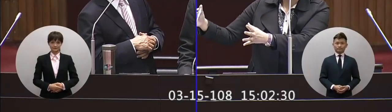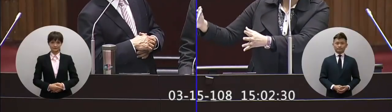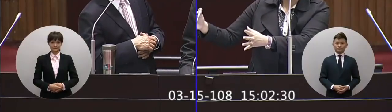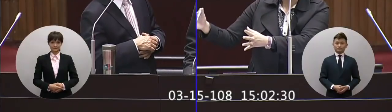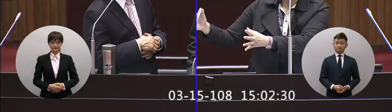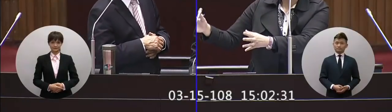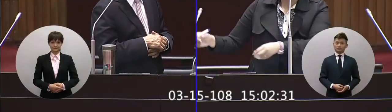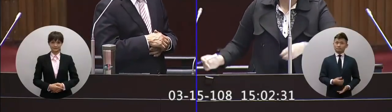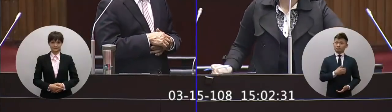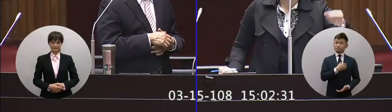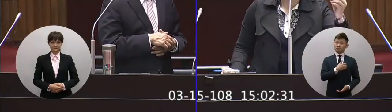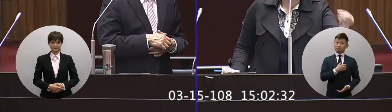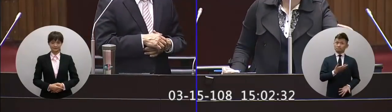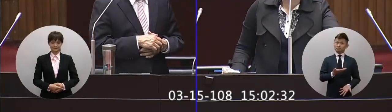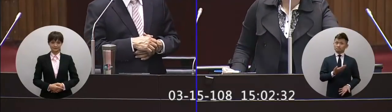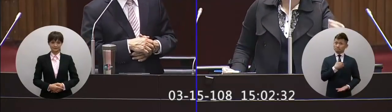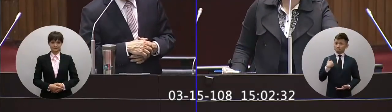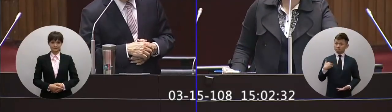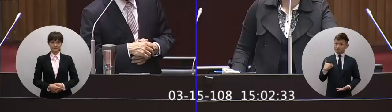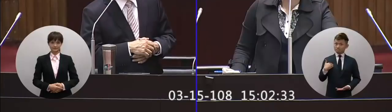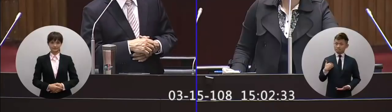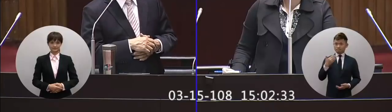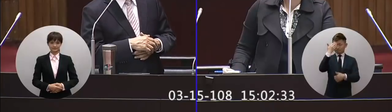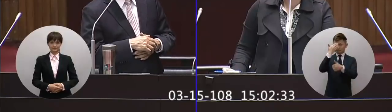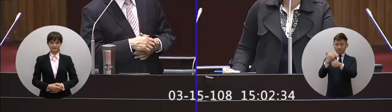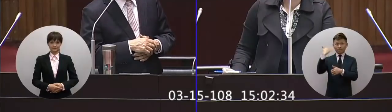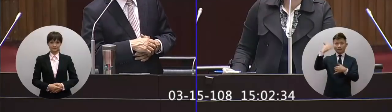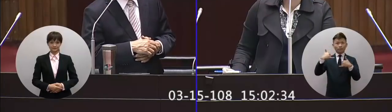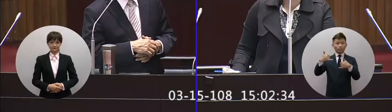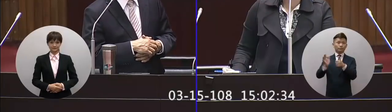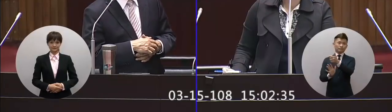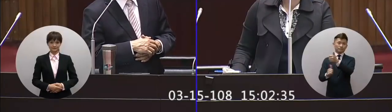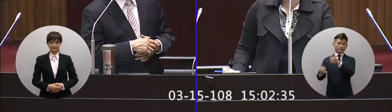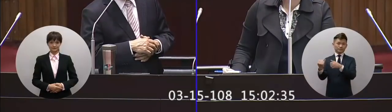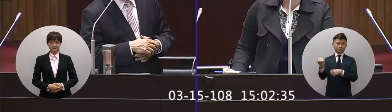能不能请高路移用委员，